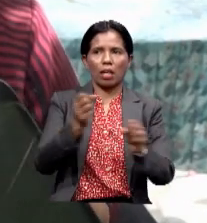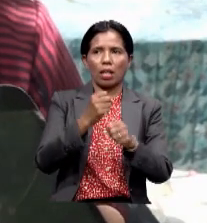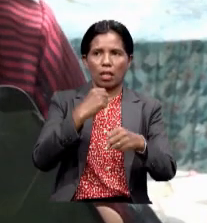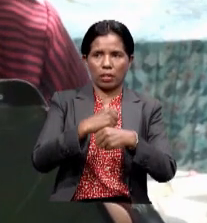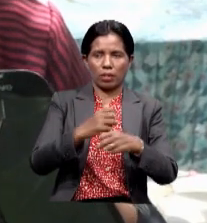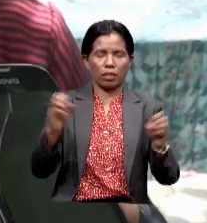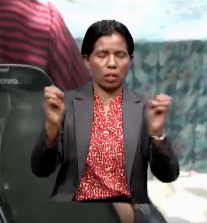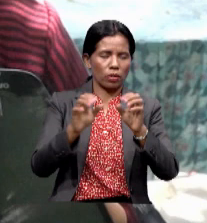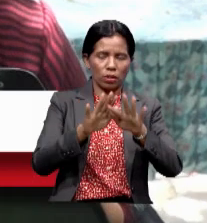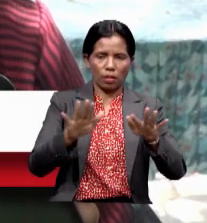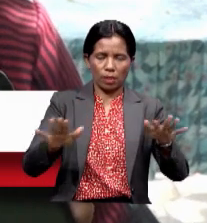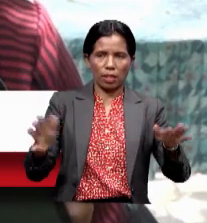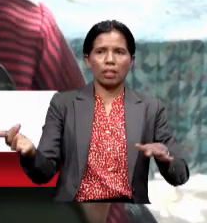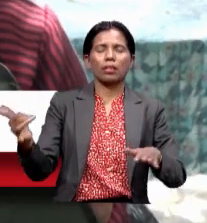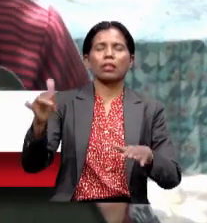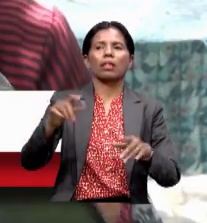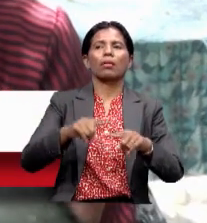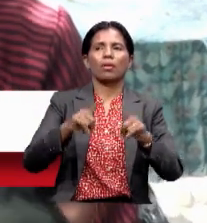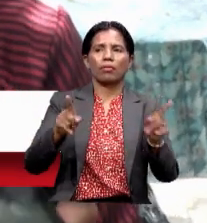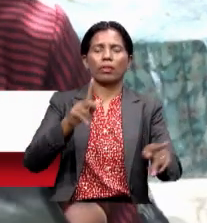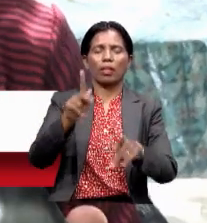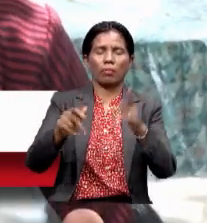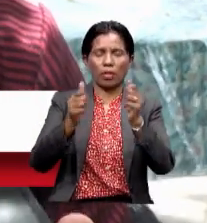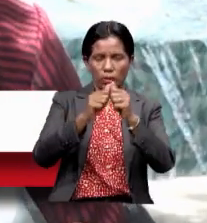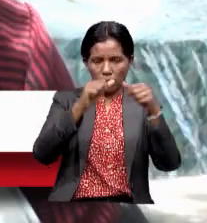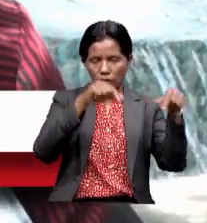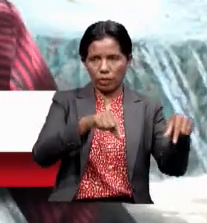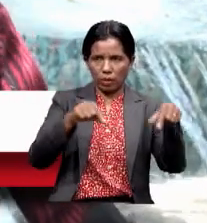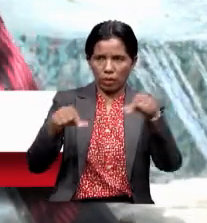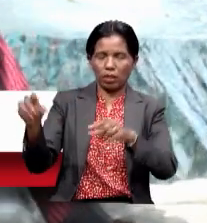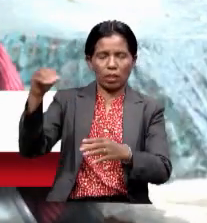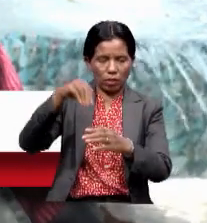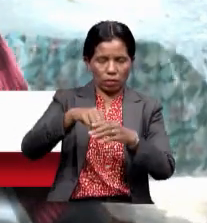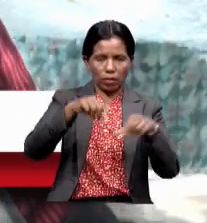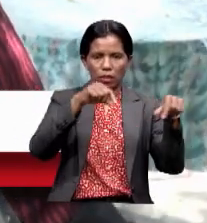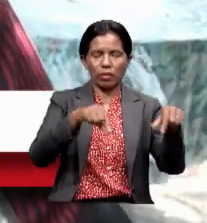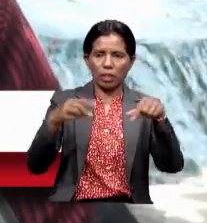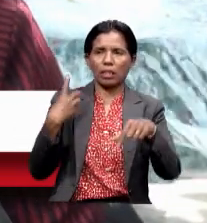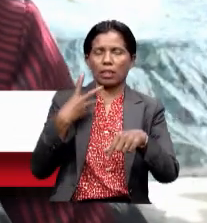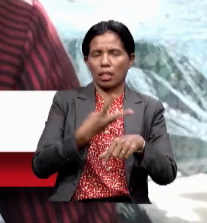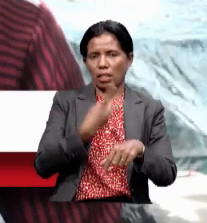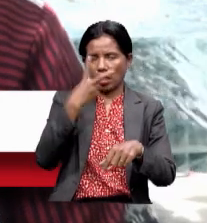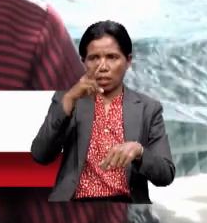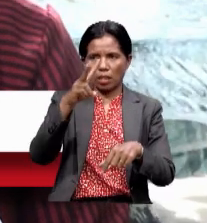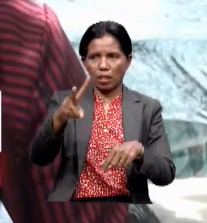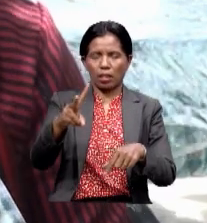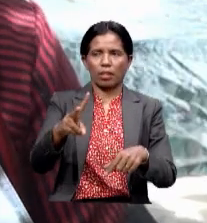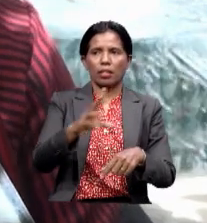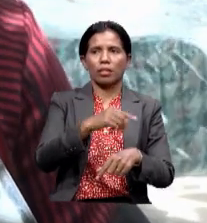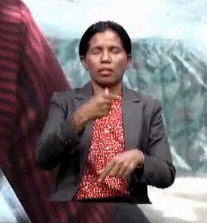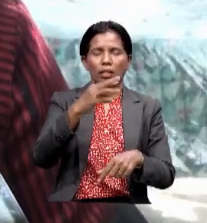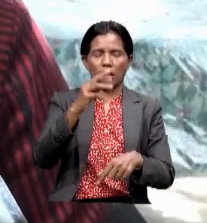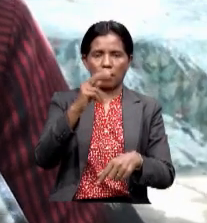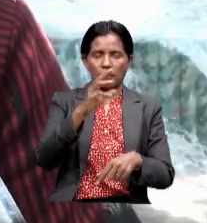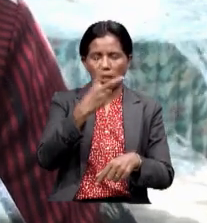os pa lavarik sirade mai be ba deficiente hotu inclui deficiente o ni tahre rasi o ni jemen halo cobertura ba